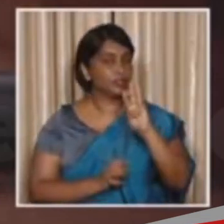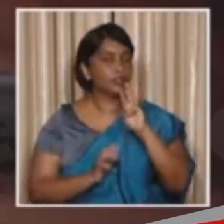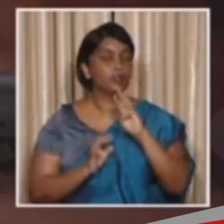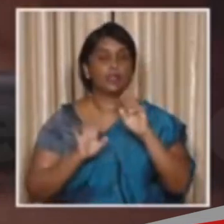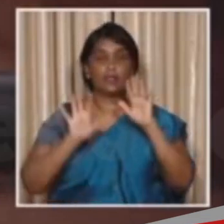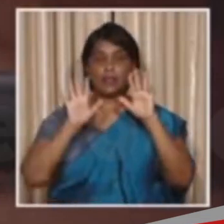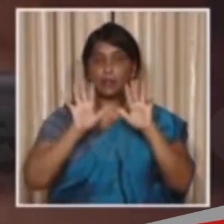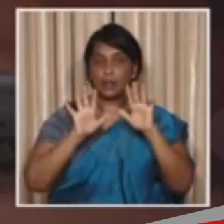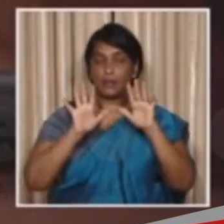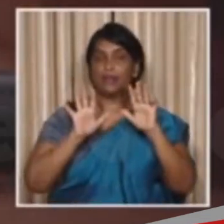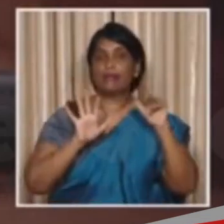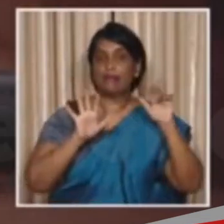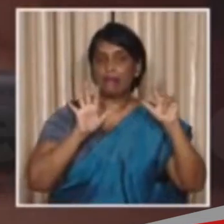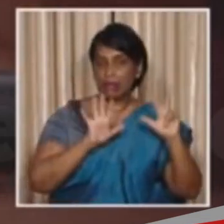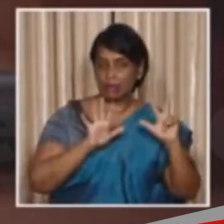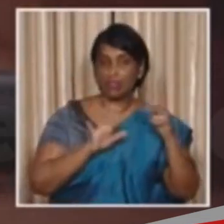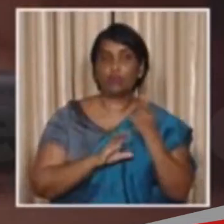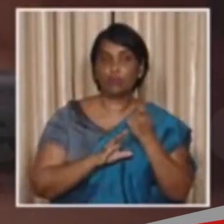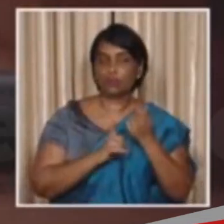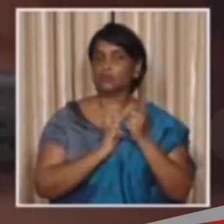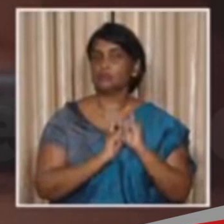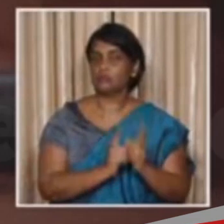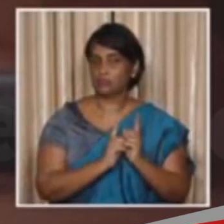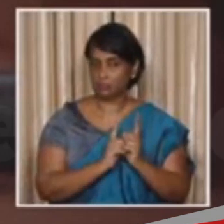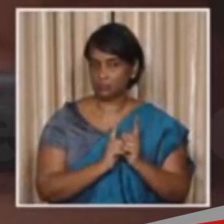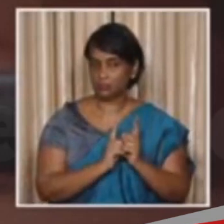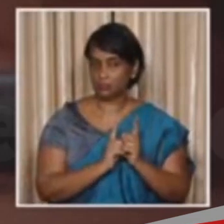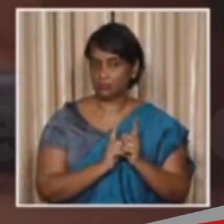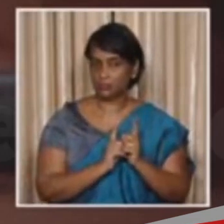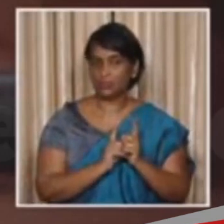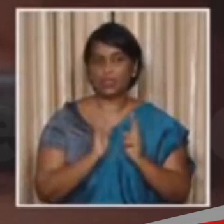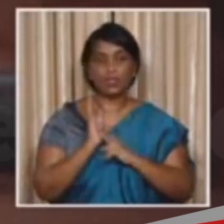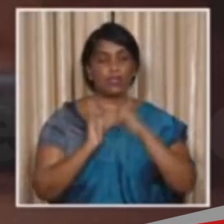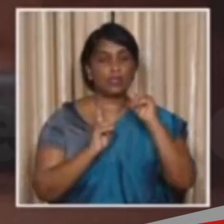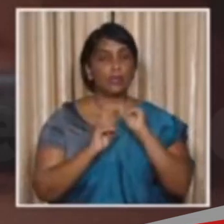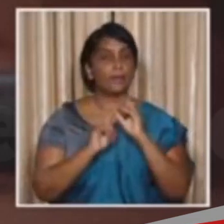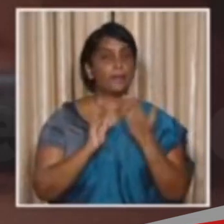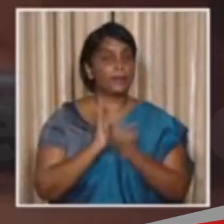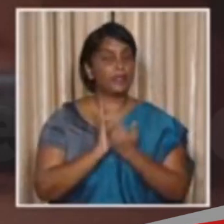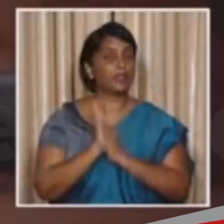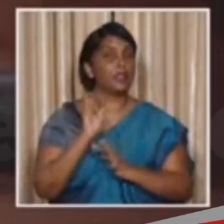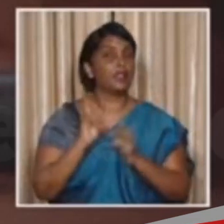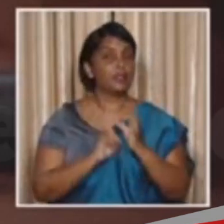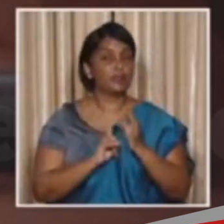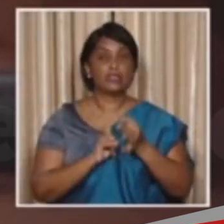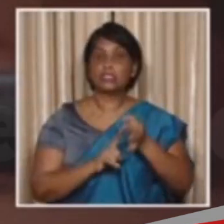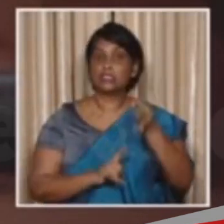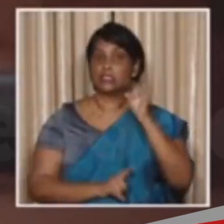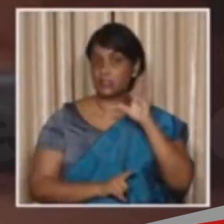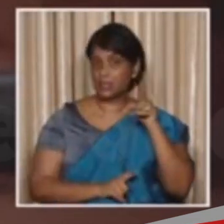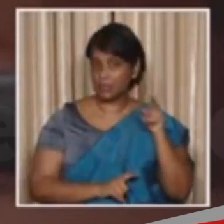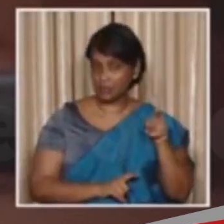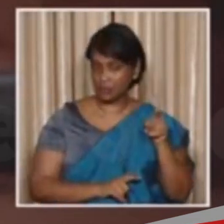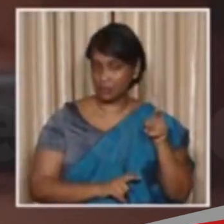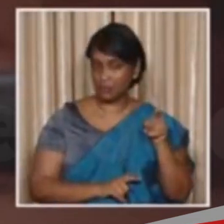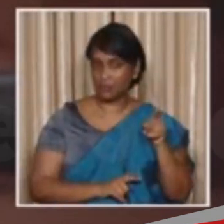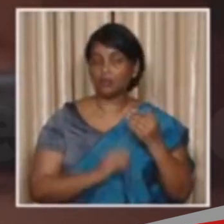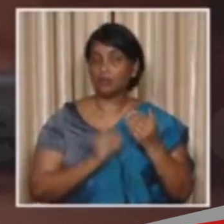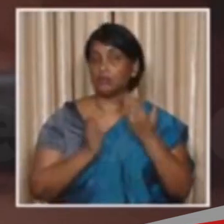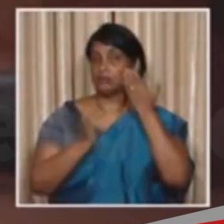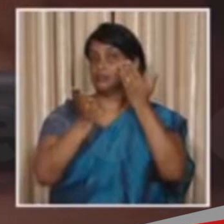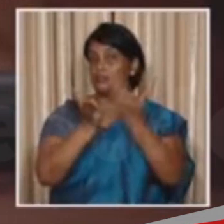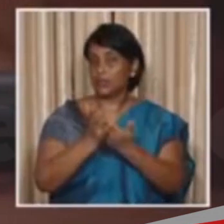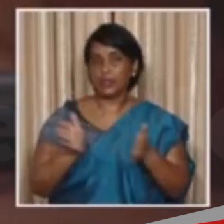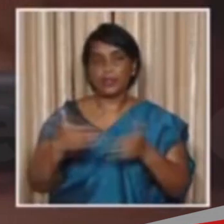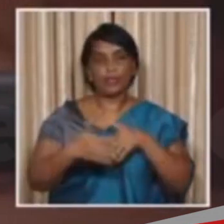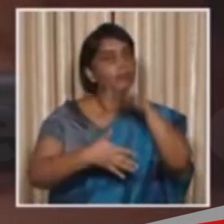2023-09-08 තමින් මුදල් ආර්ථික ස්ථායීකරණ හා ජාතික ප්‍රතිපත්ති අමාත්‍යවරයා ලෙස ජනාධිපතිවරයා විසින් ඉදිරිපත් කරන ලද